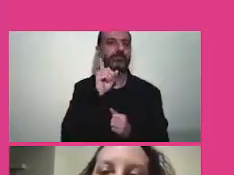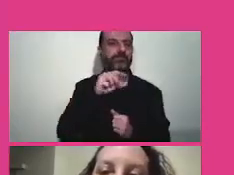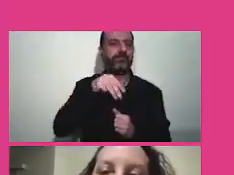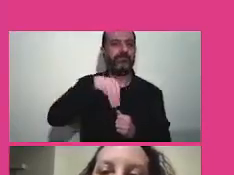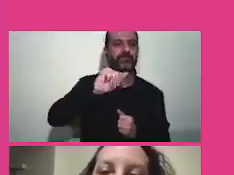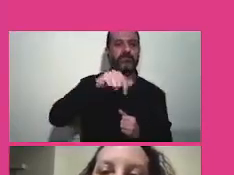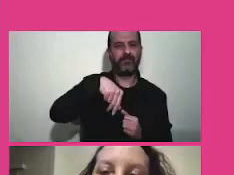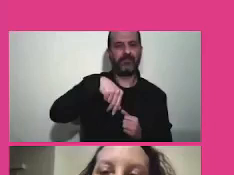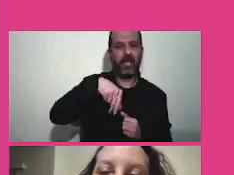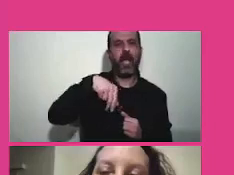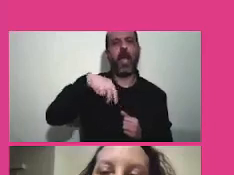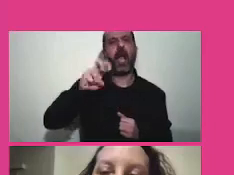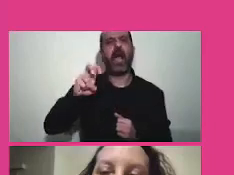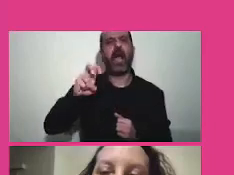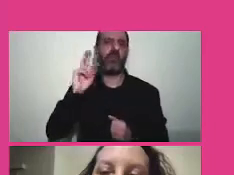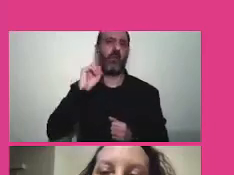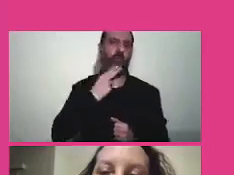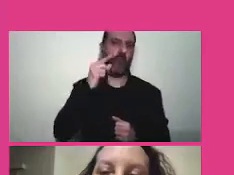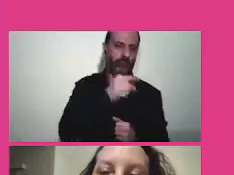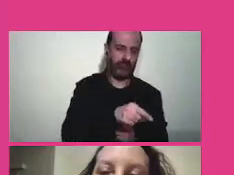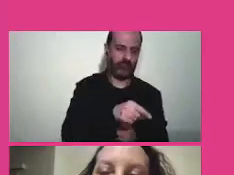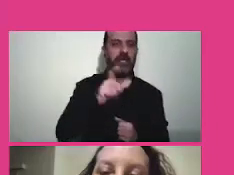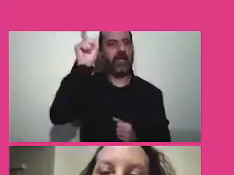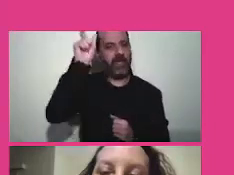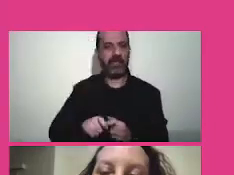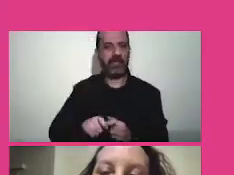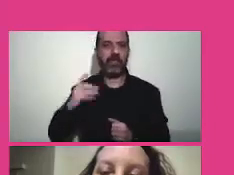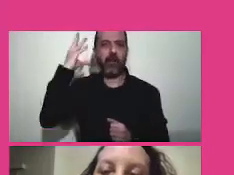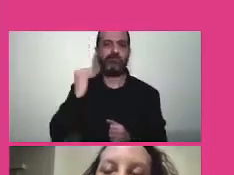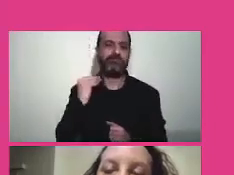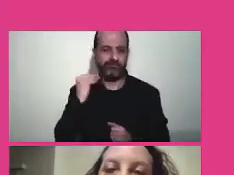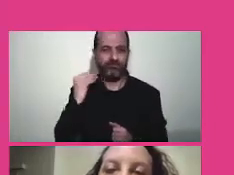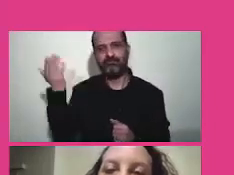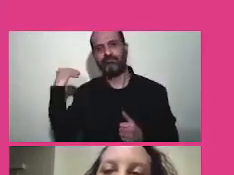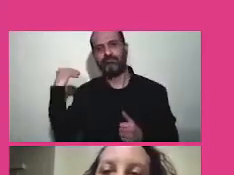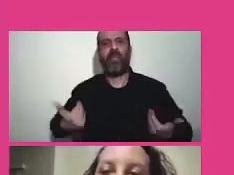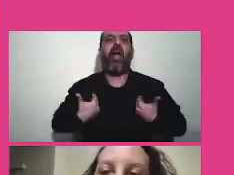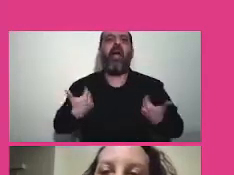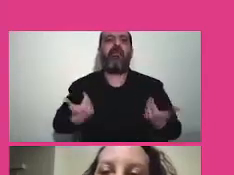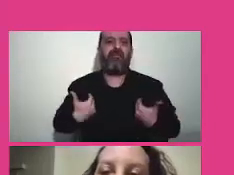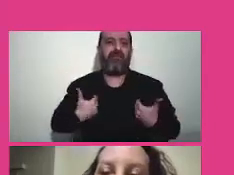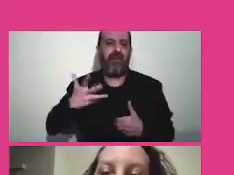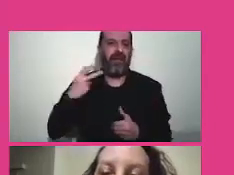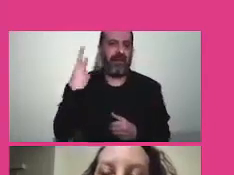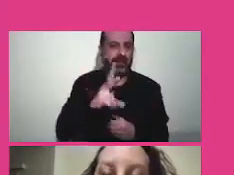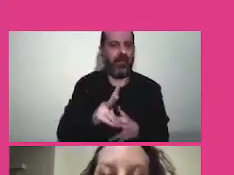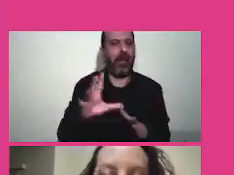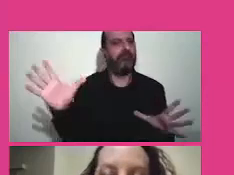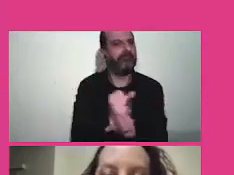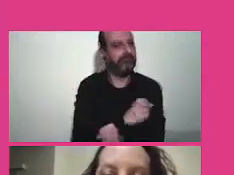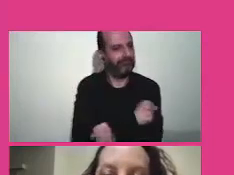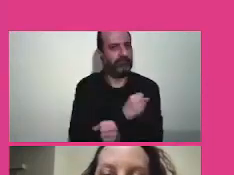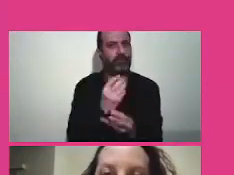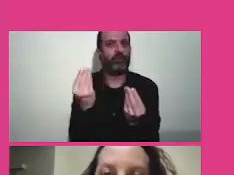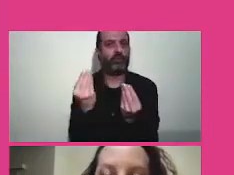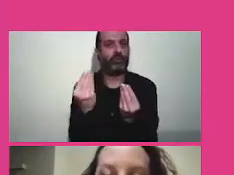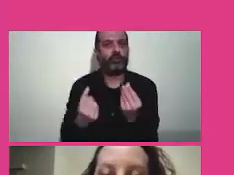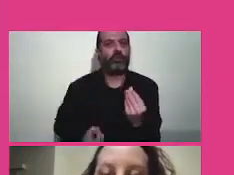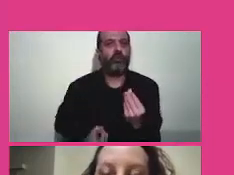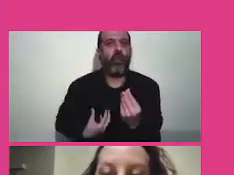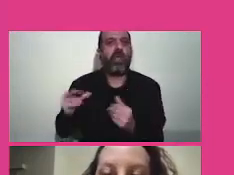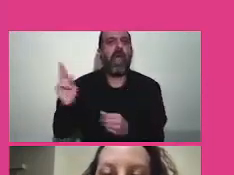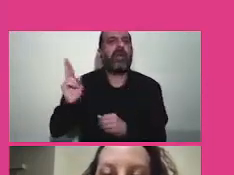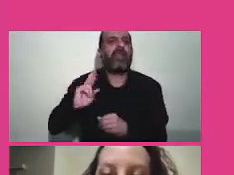Μάντι Χάλβεϊ, κόφωση. Έχασε ένα κορίτσι στην εφηβεία, ανακάλυψε έναν τρόπο να νιώθει το ρυθμό μέσα από